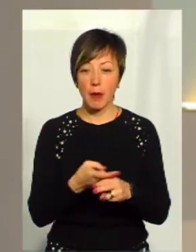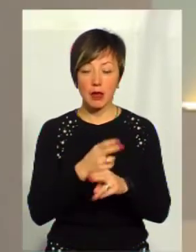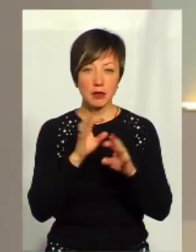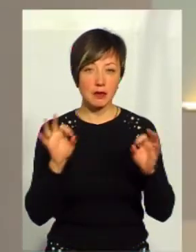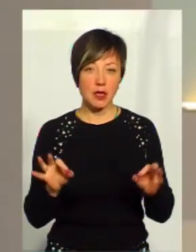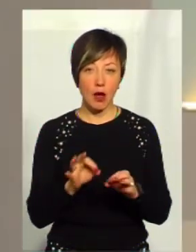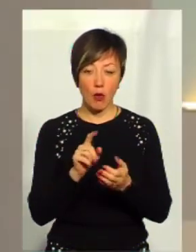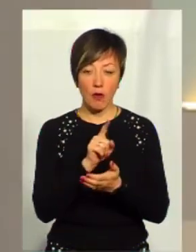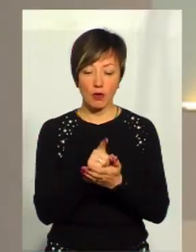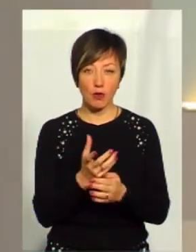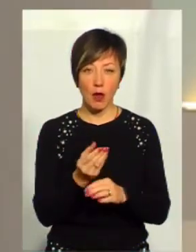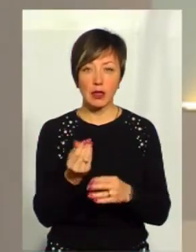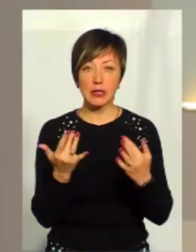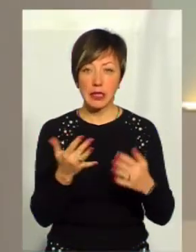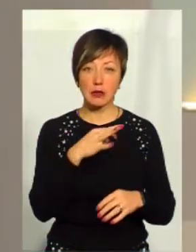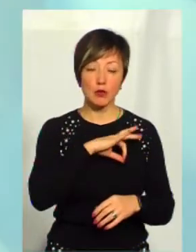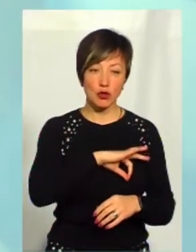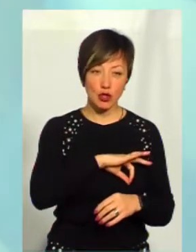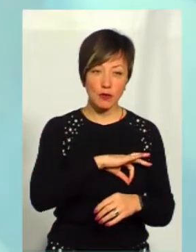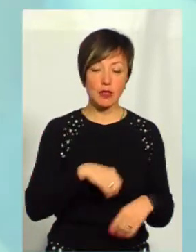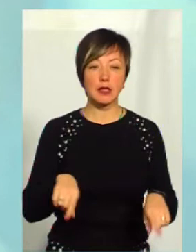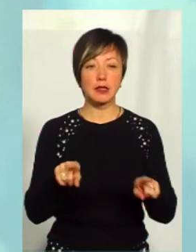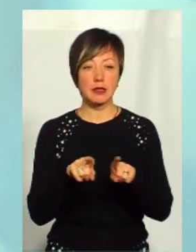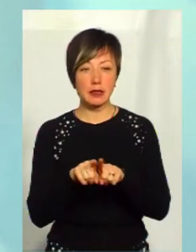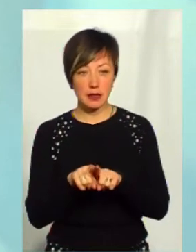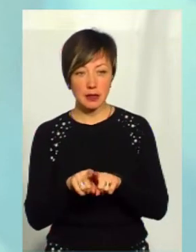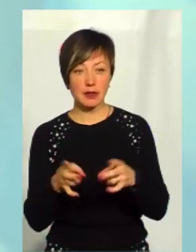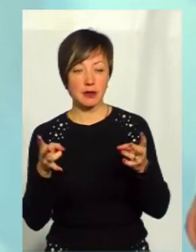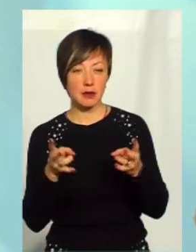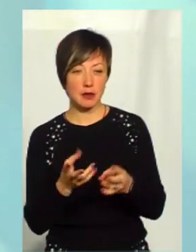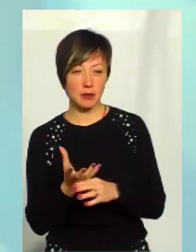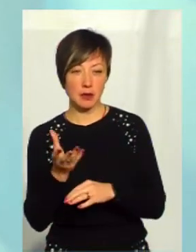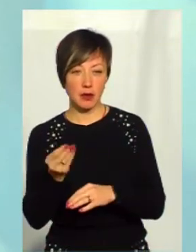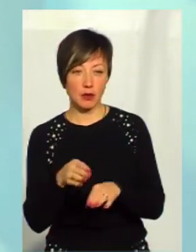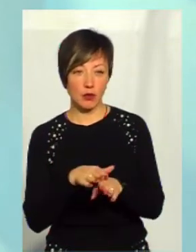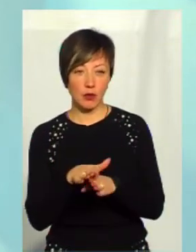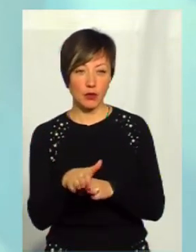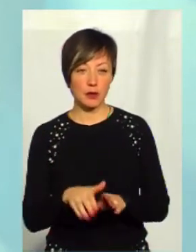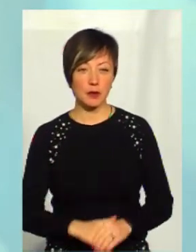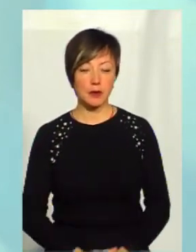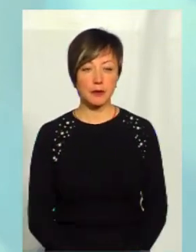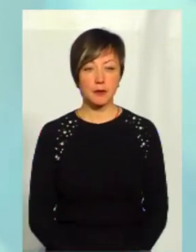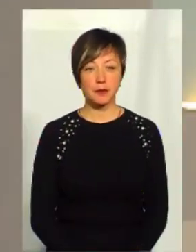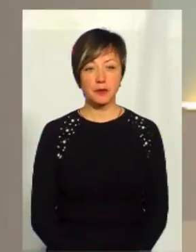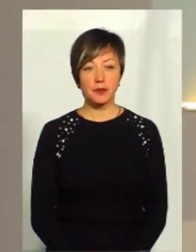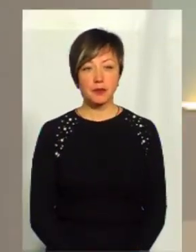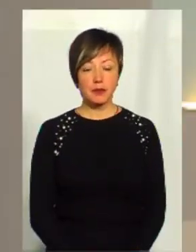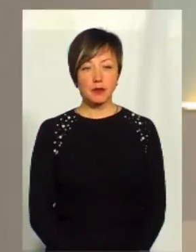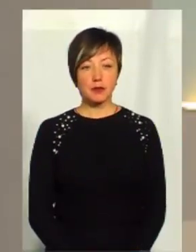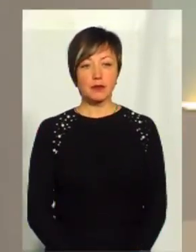всяких обов'язкових плат. Тобто, скільки спожив, стільки вартість, повна вартість і сплата за